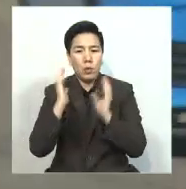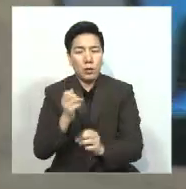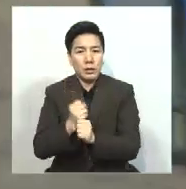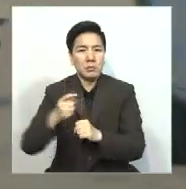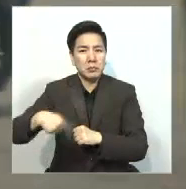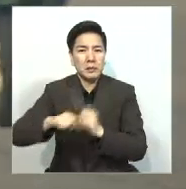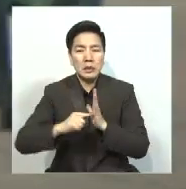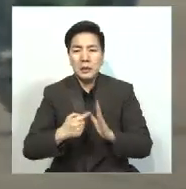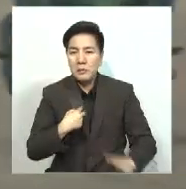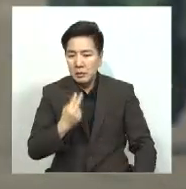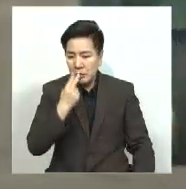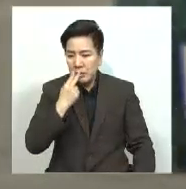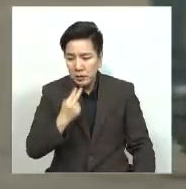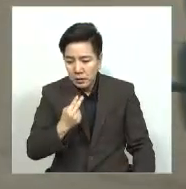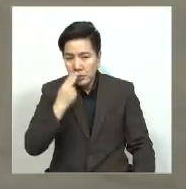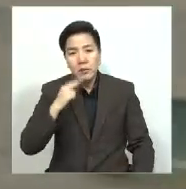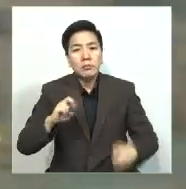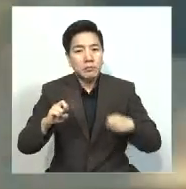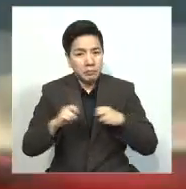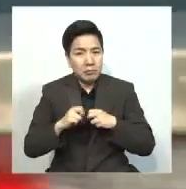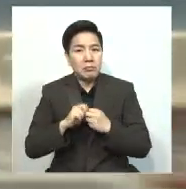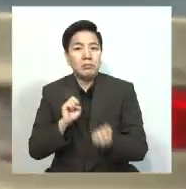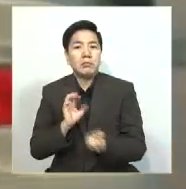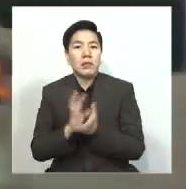านก่อสร้างก็เริ่มหายใจติดขัดค่ะ